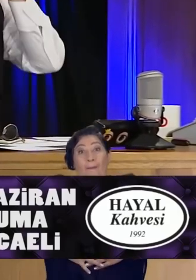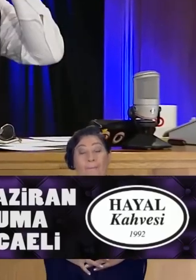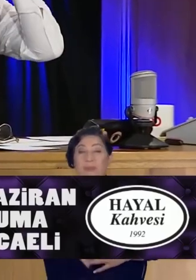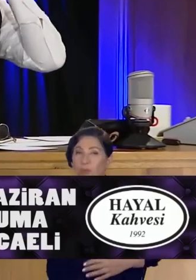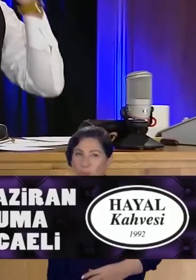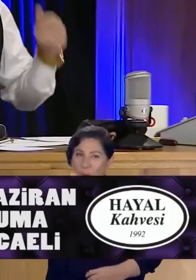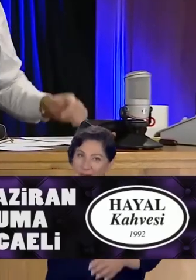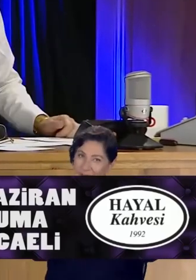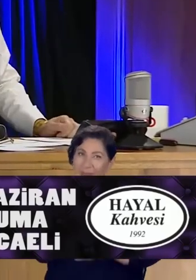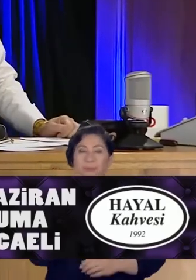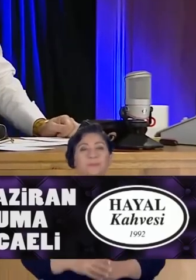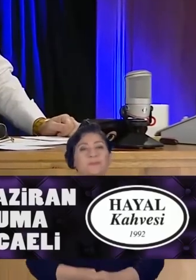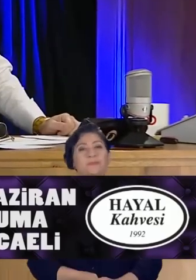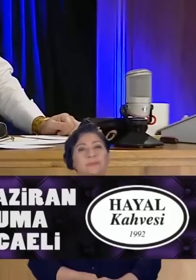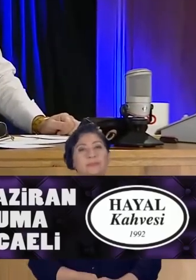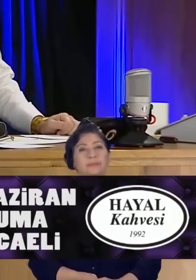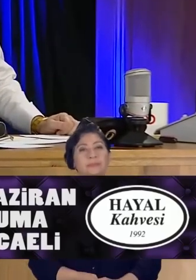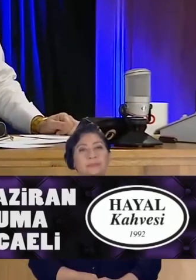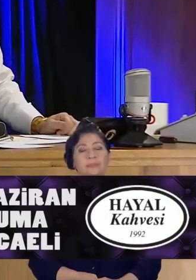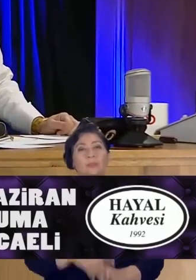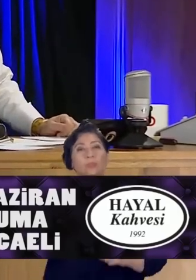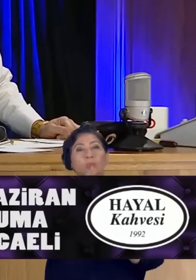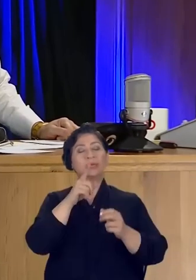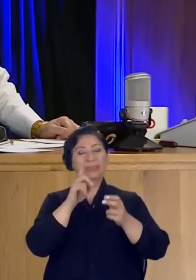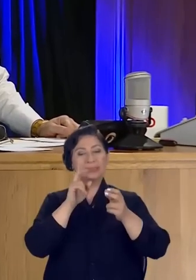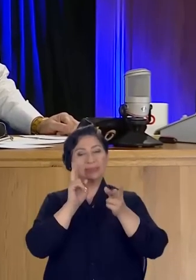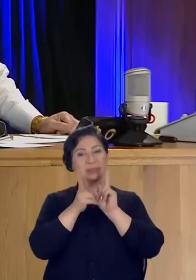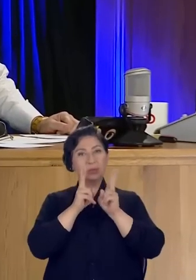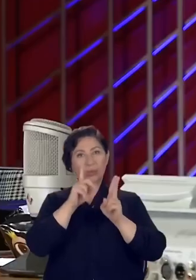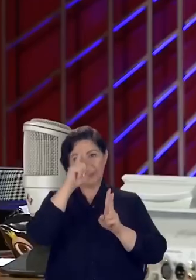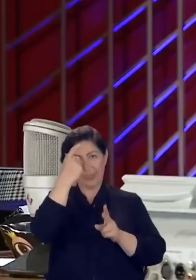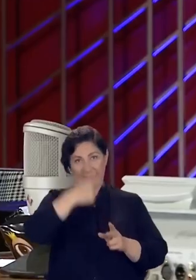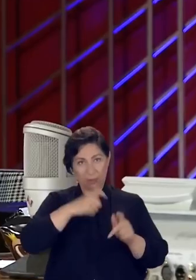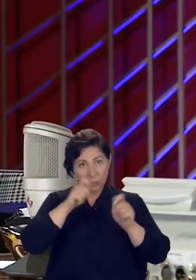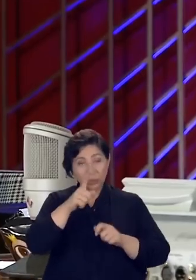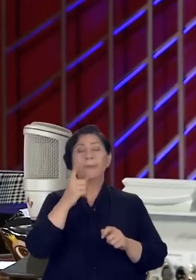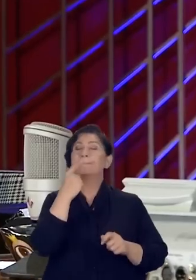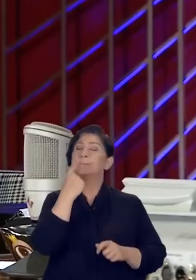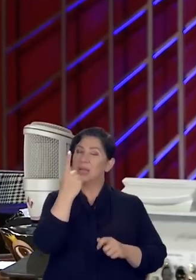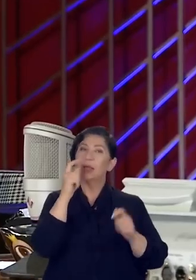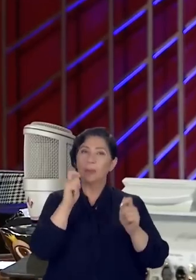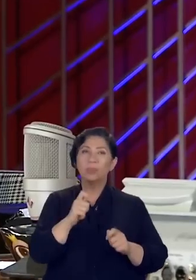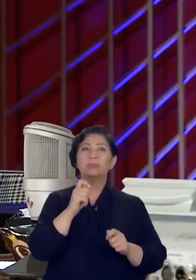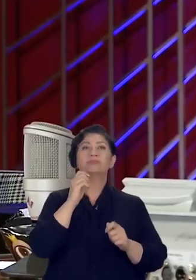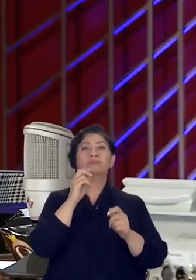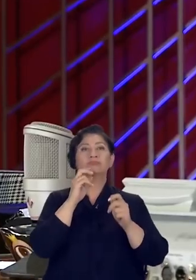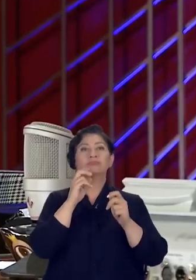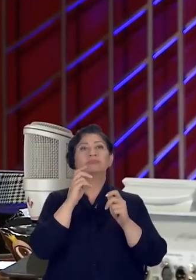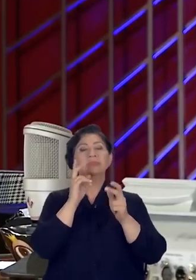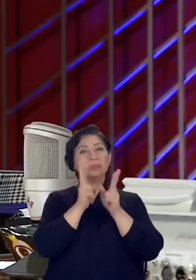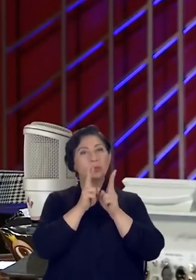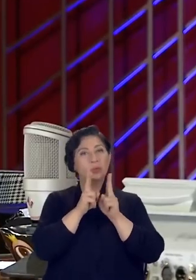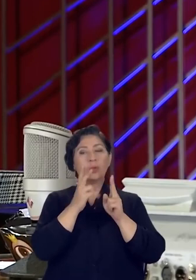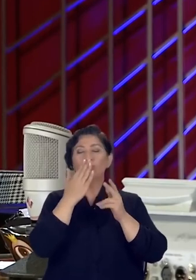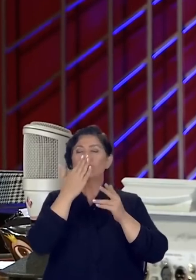yani çok zor hakikaten. Bu stand-up show yapıyor musunuz? Yaptım bir yıl. Yaptınız. Bir yılda doğaçlama tiyatroyla ilgilendim.